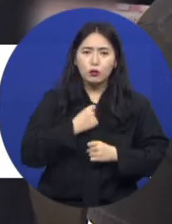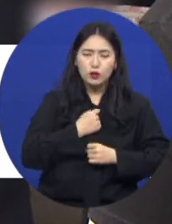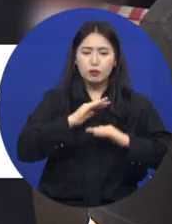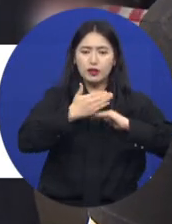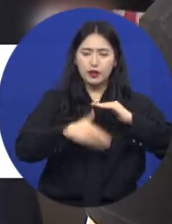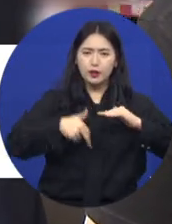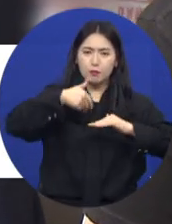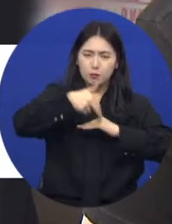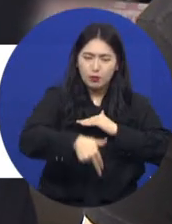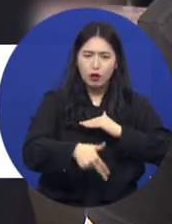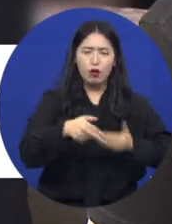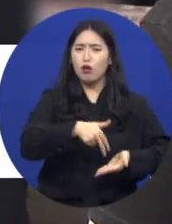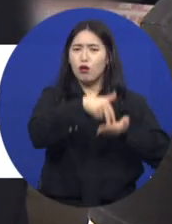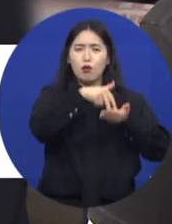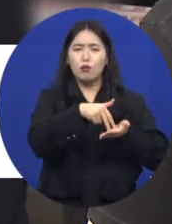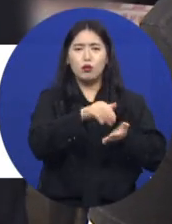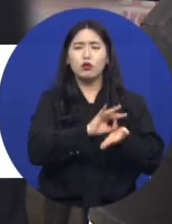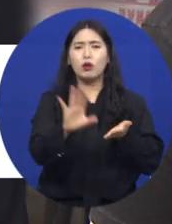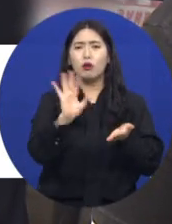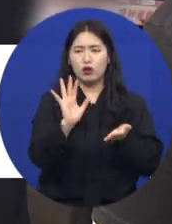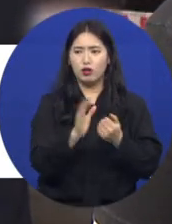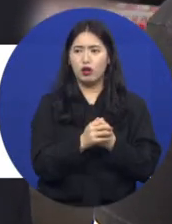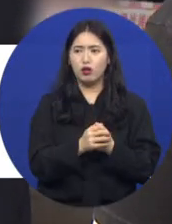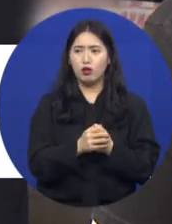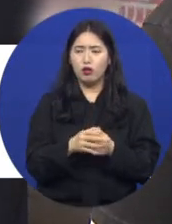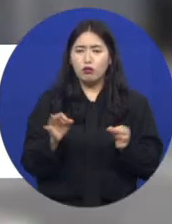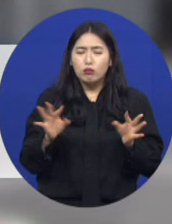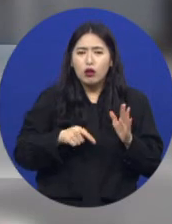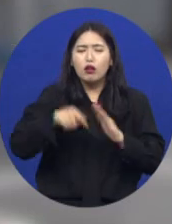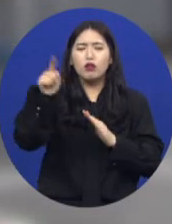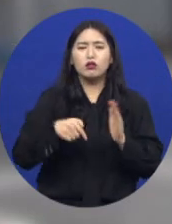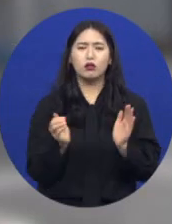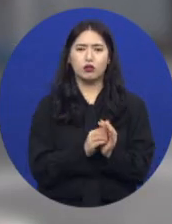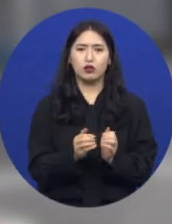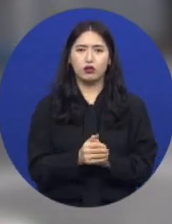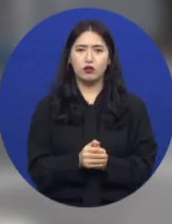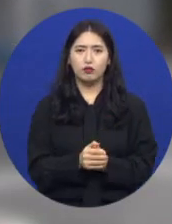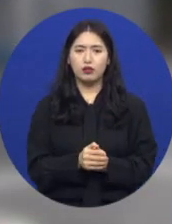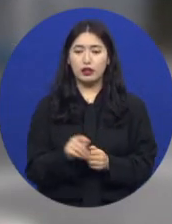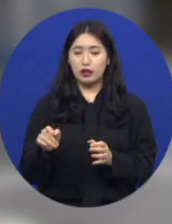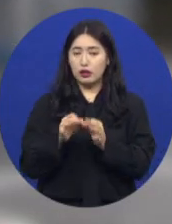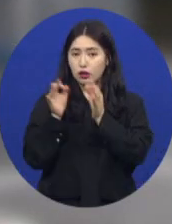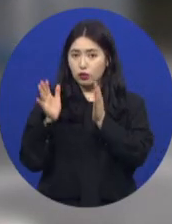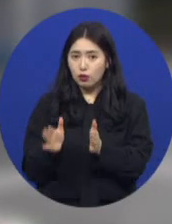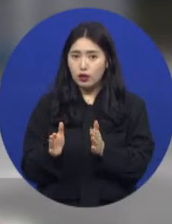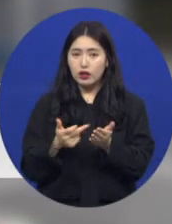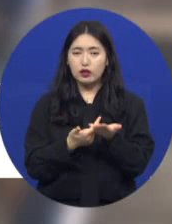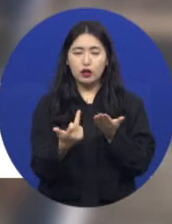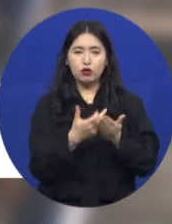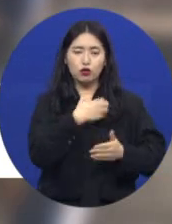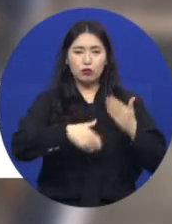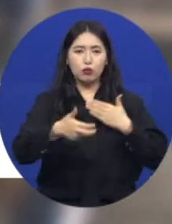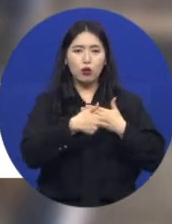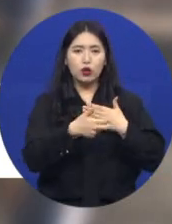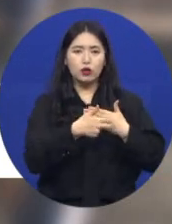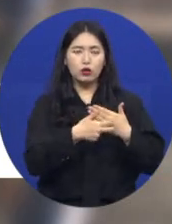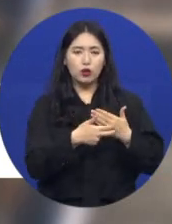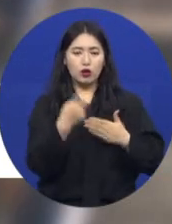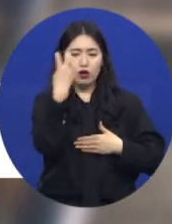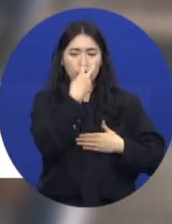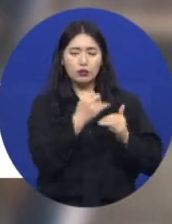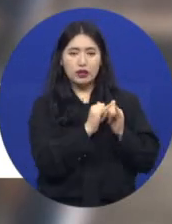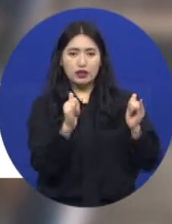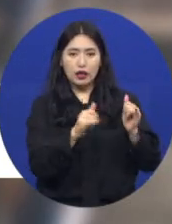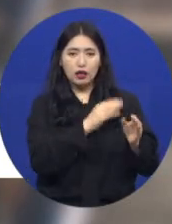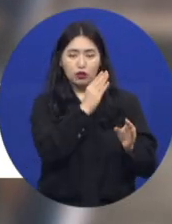다니고 엘리베이터 안 타고 이렇게 잠깐 갔다 왔는데. 이런 가운데 제주 보건소 검사 인력 한 명이